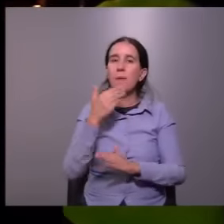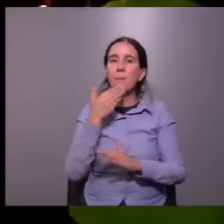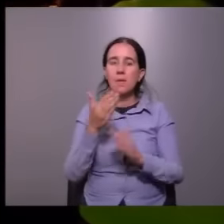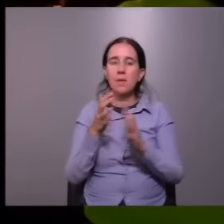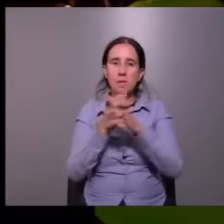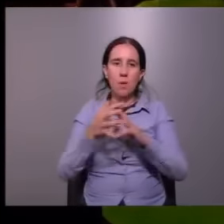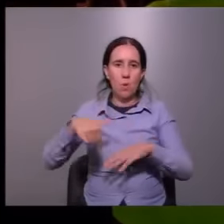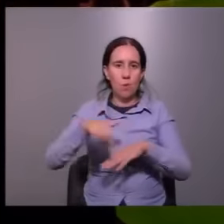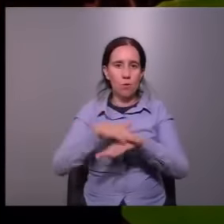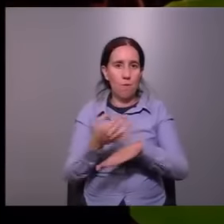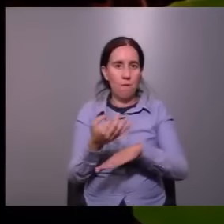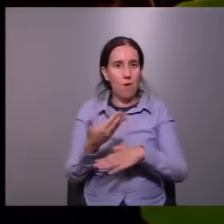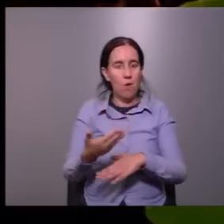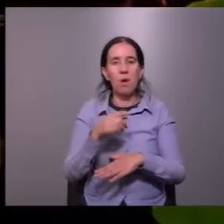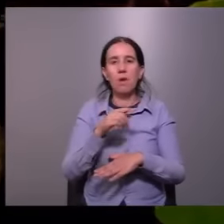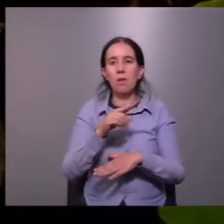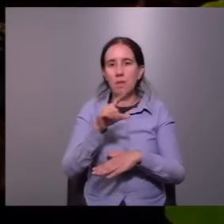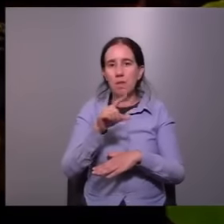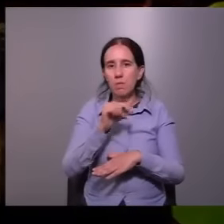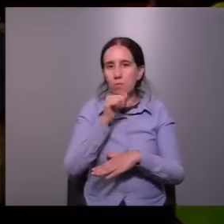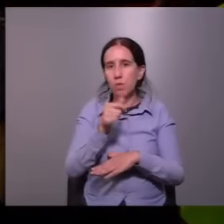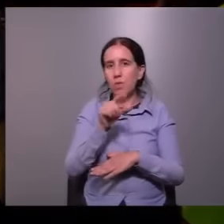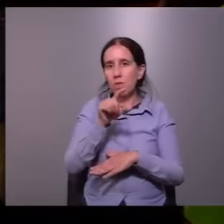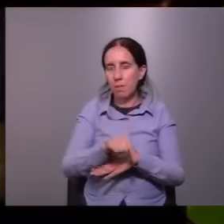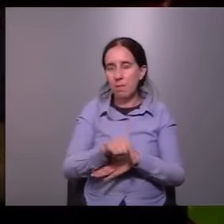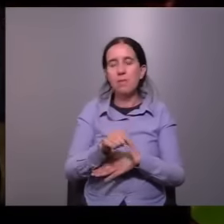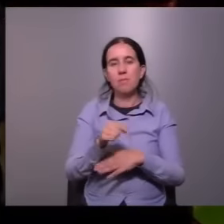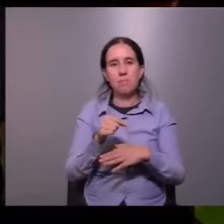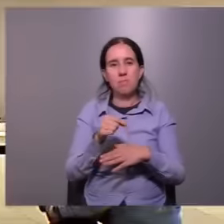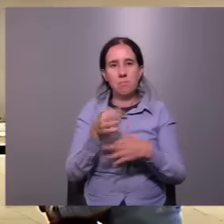tuo seno, Gesù. Santa Maria, Madre di